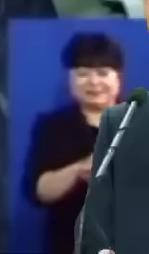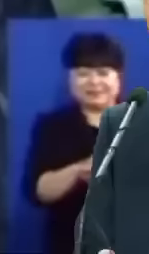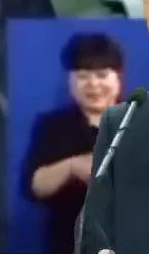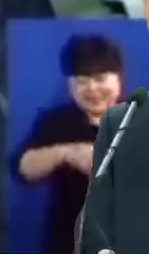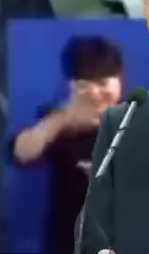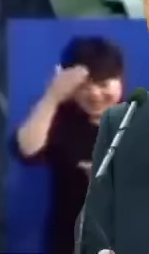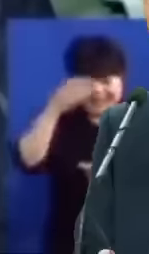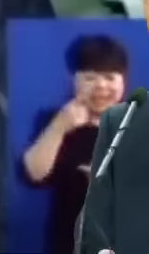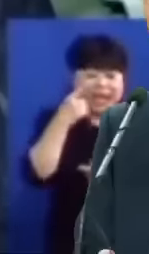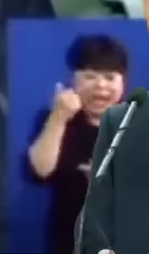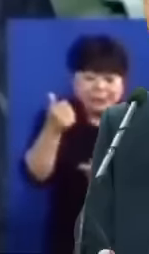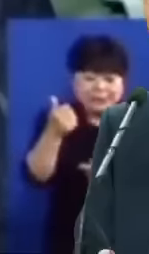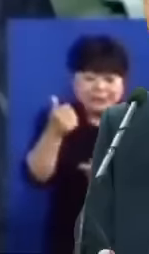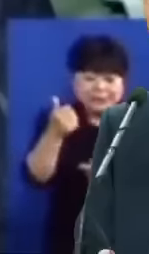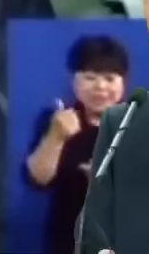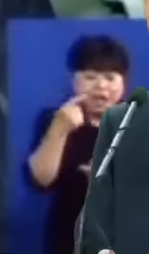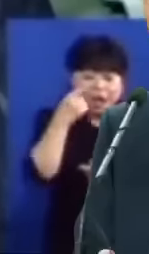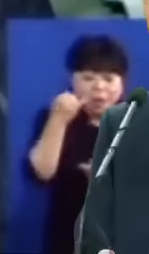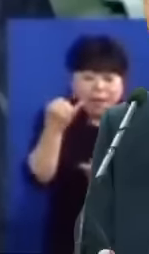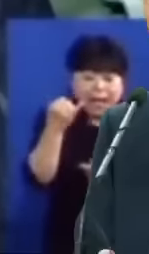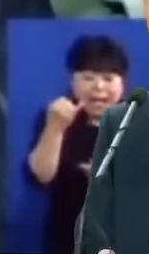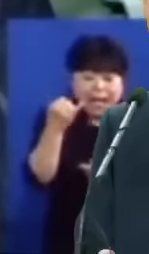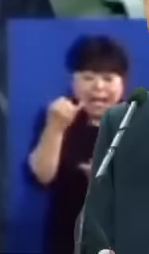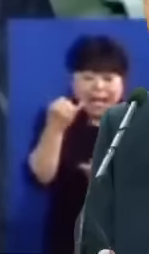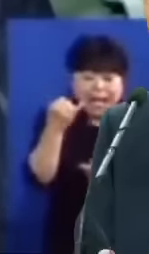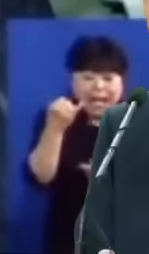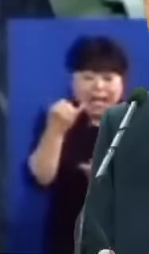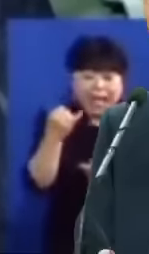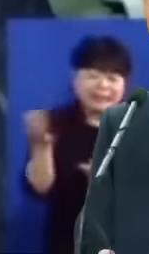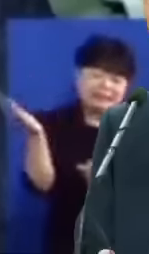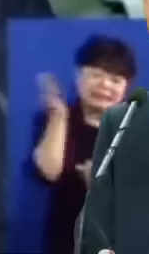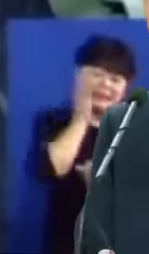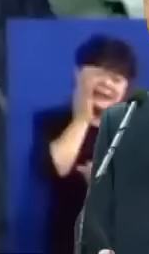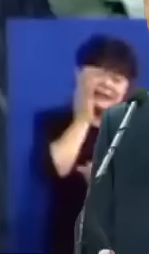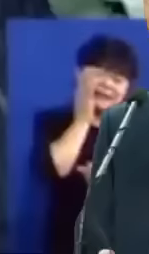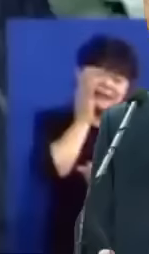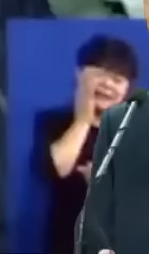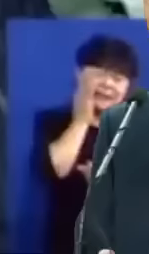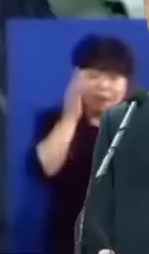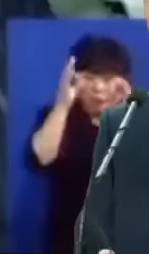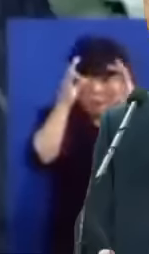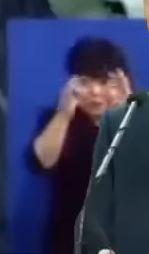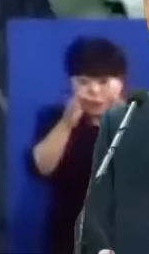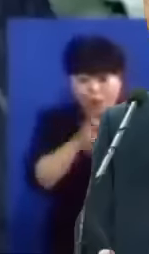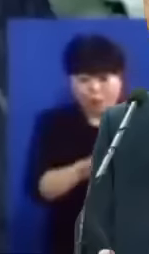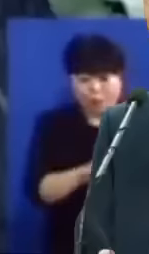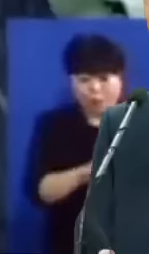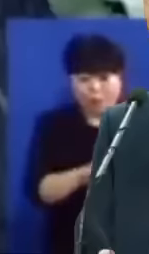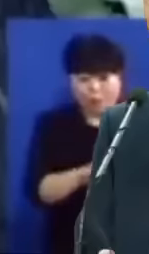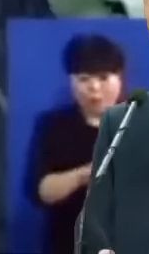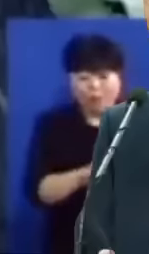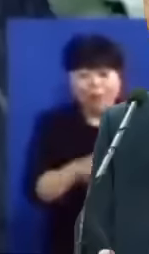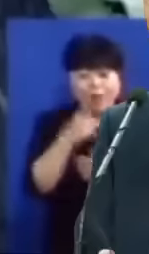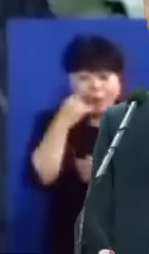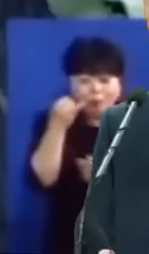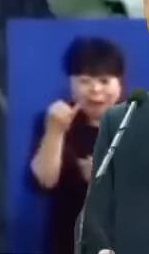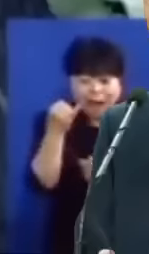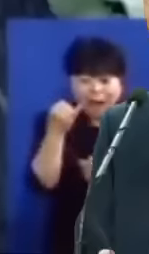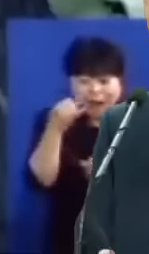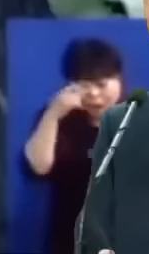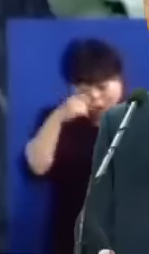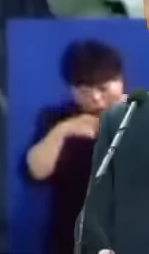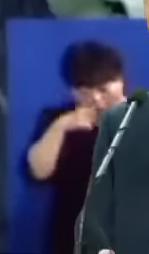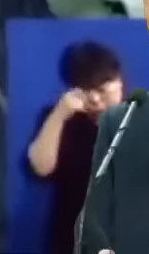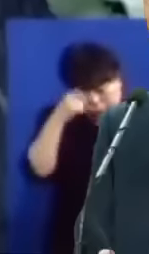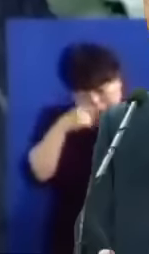나는 옛날에 우리 아버님께서 어머니 뺨 때리는 것을 보았어요. 그런데 어머니는 그때